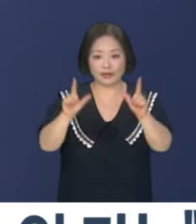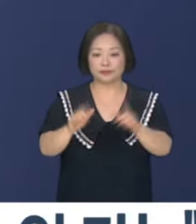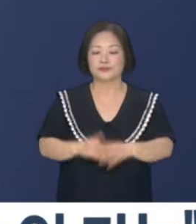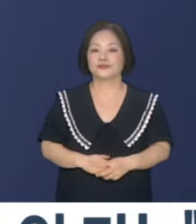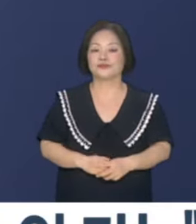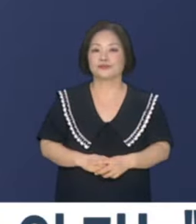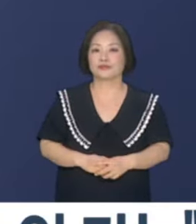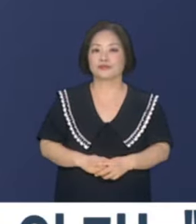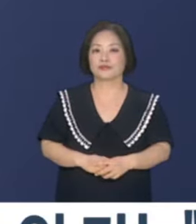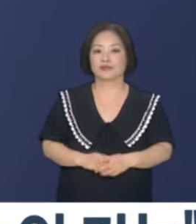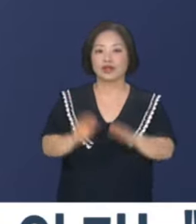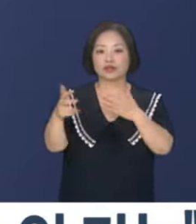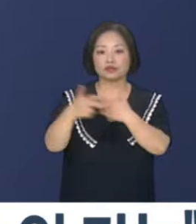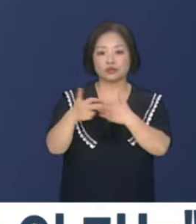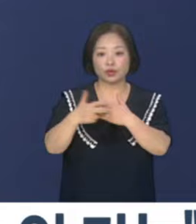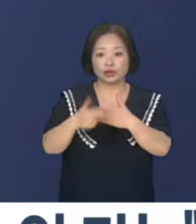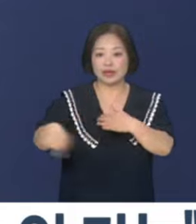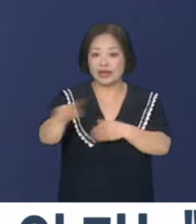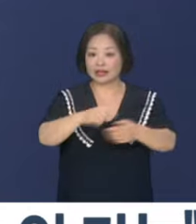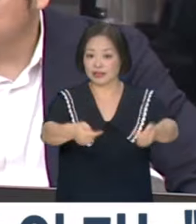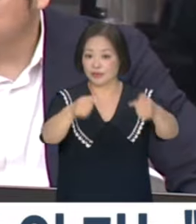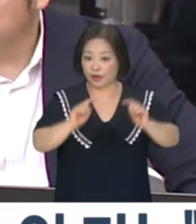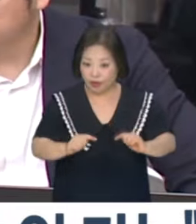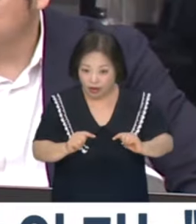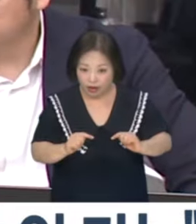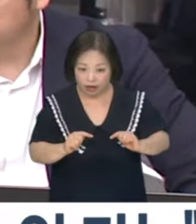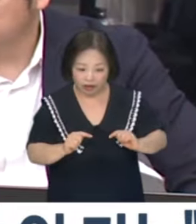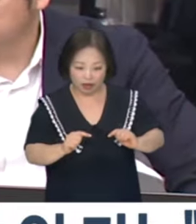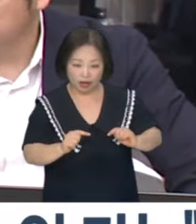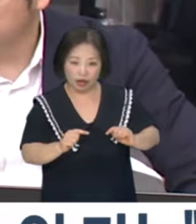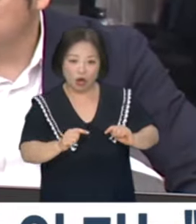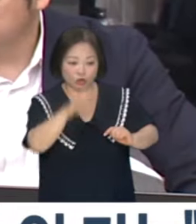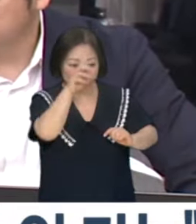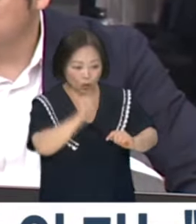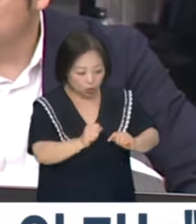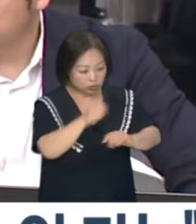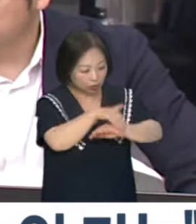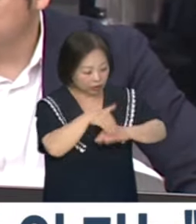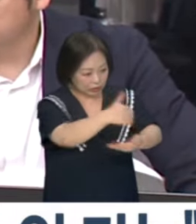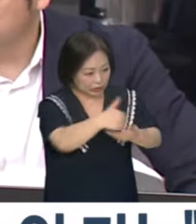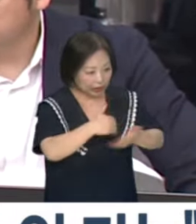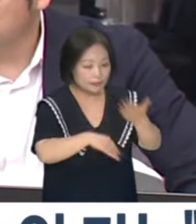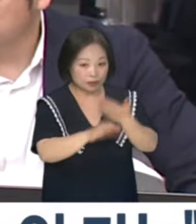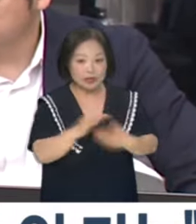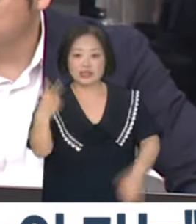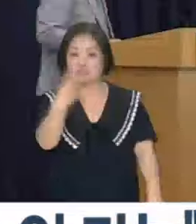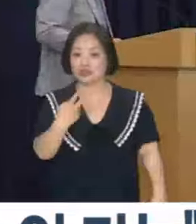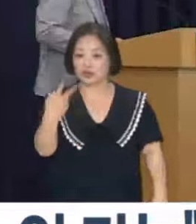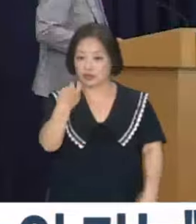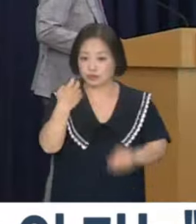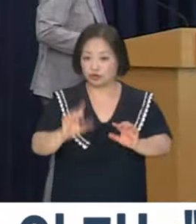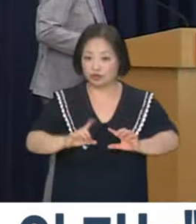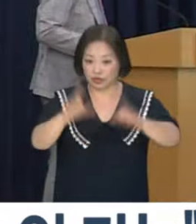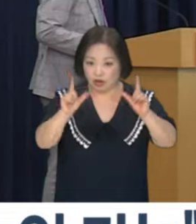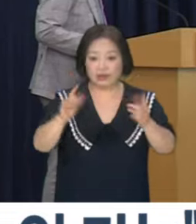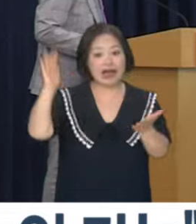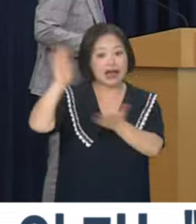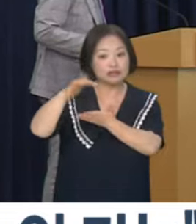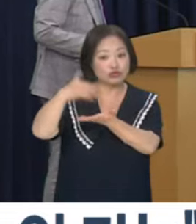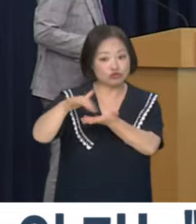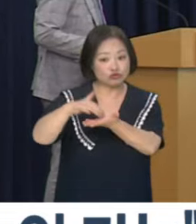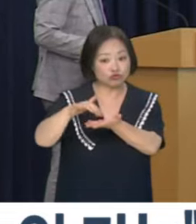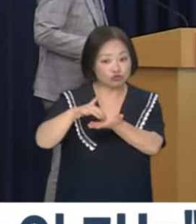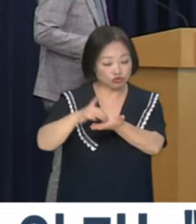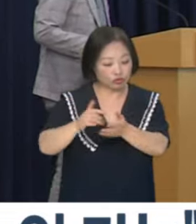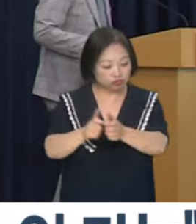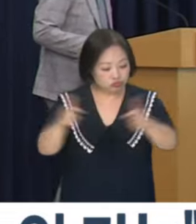출범합니다. 의료계가 참여해 합리적인 대안을 제시한다면 2026년도 의대 정원 규모도 논의할 수